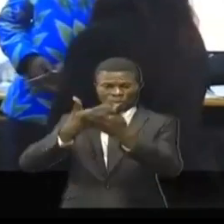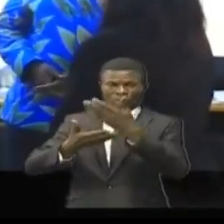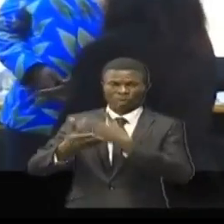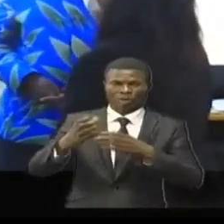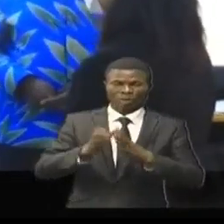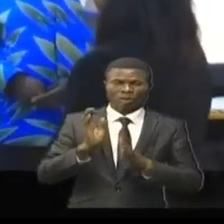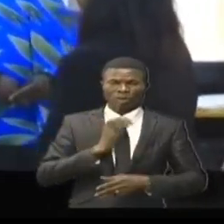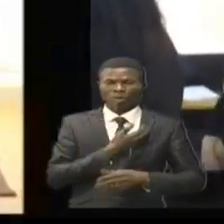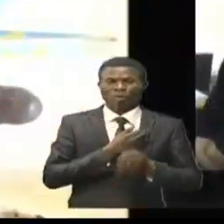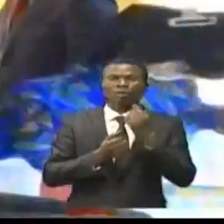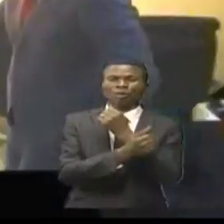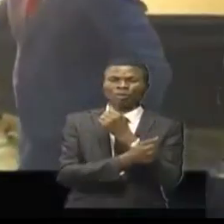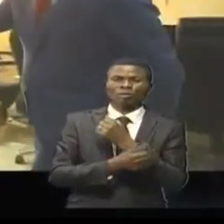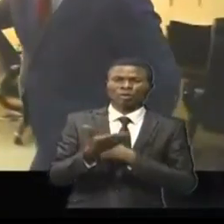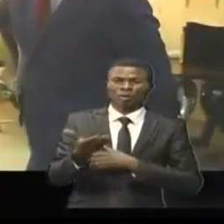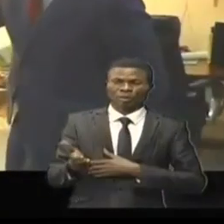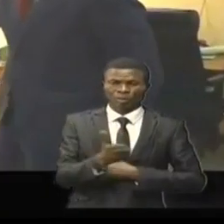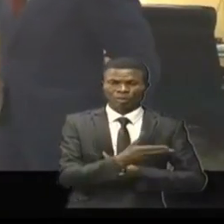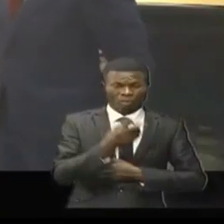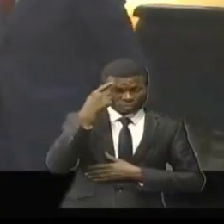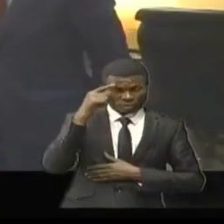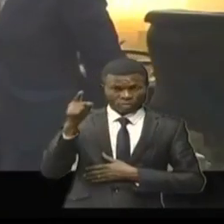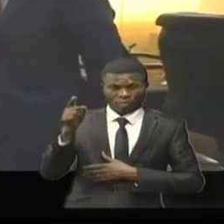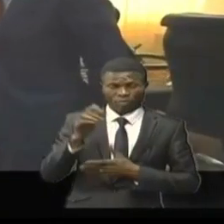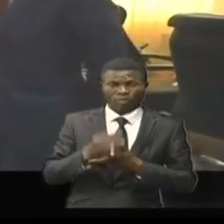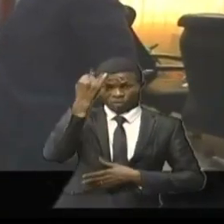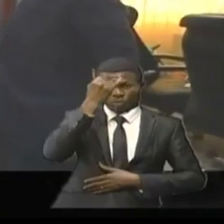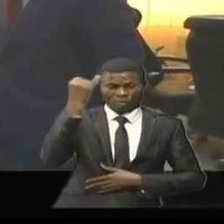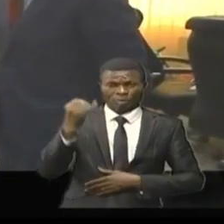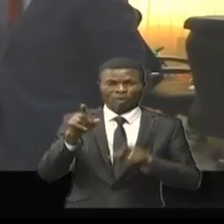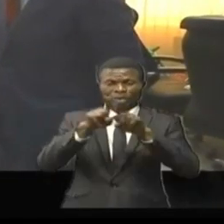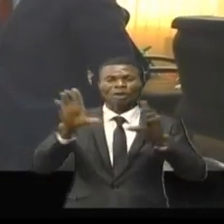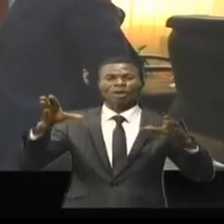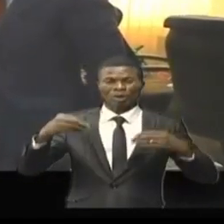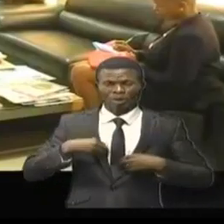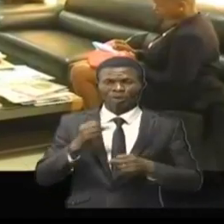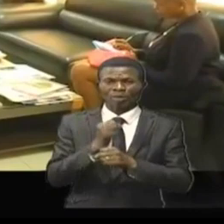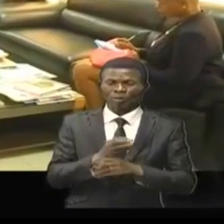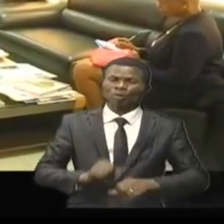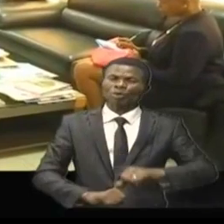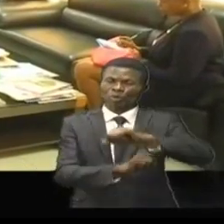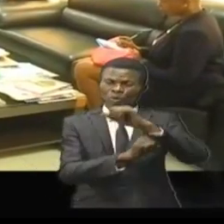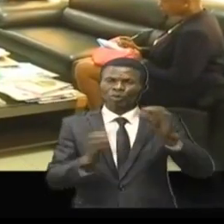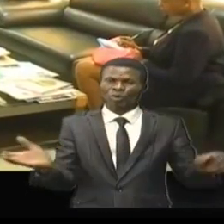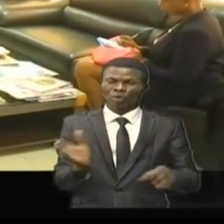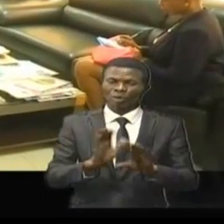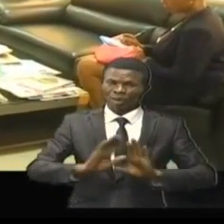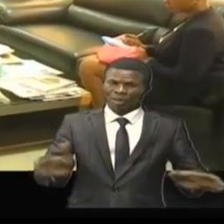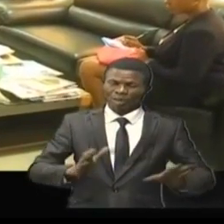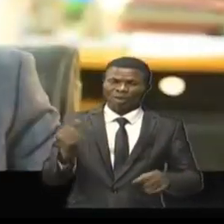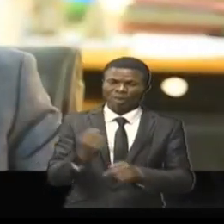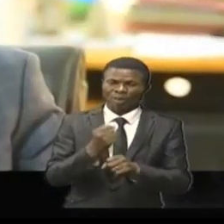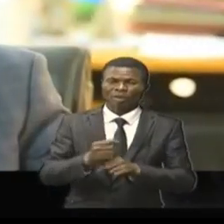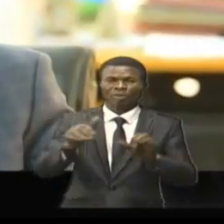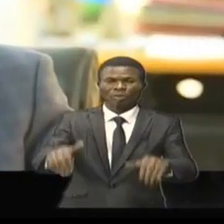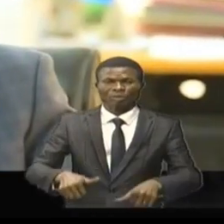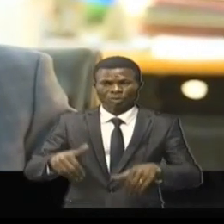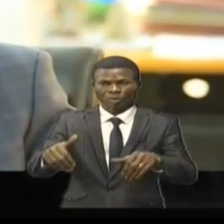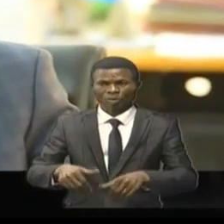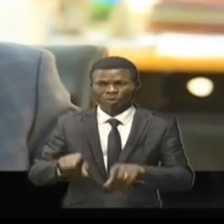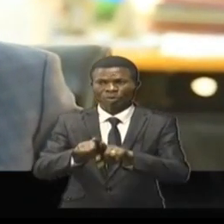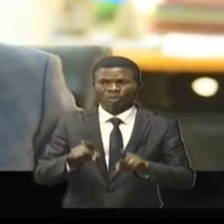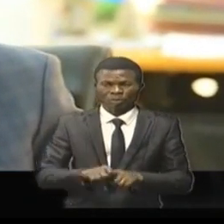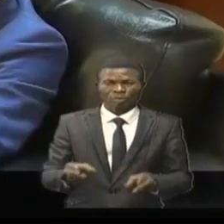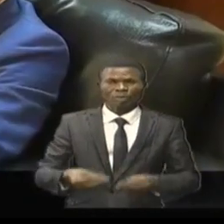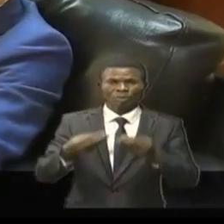notre pays. Pour sa part, l'Italie se dit prête à renforcer les capacités de la production agricole, aussi à